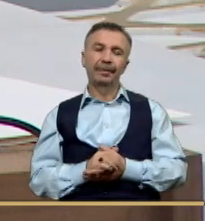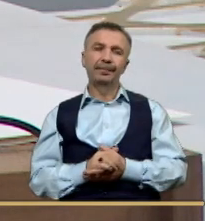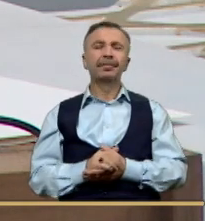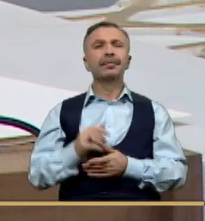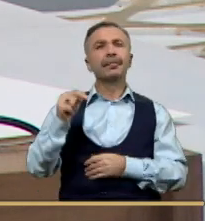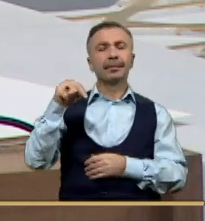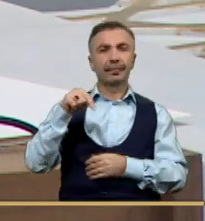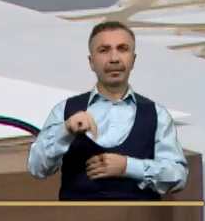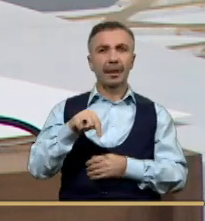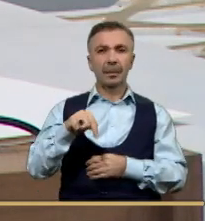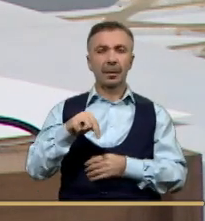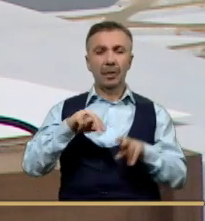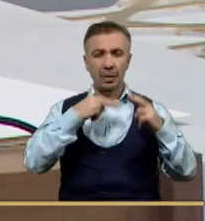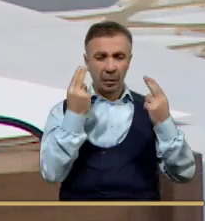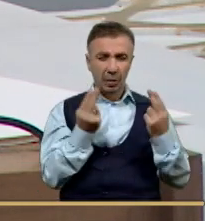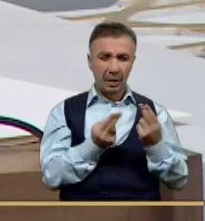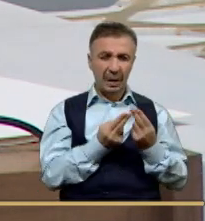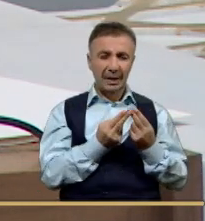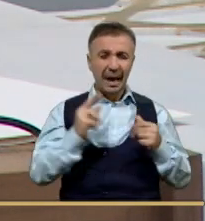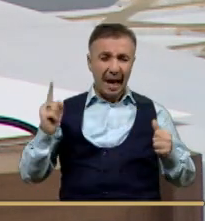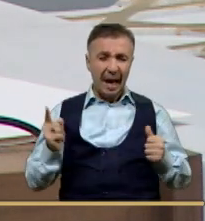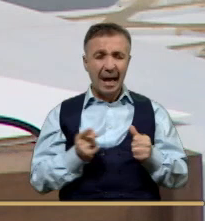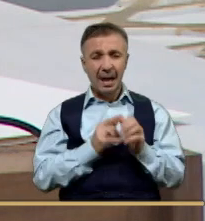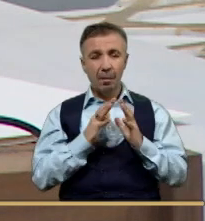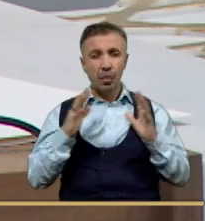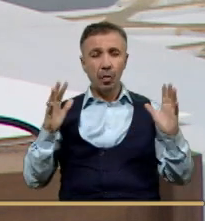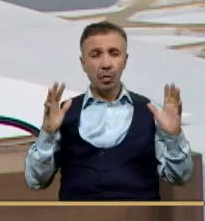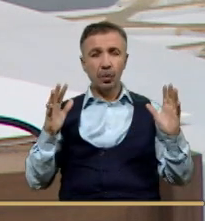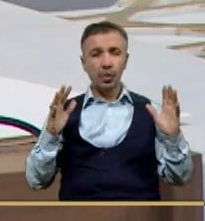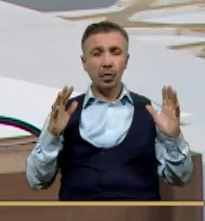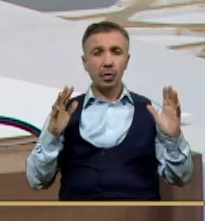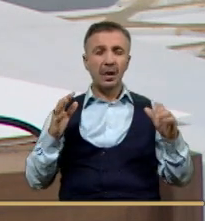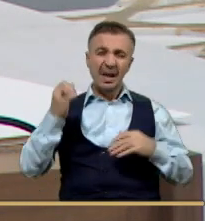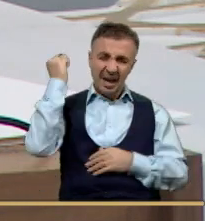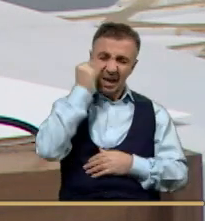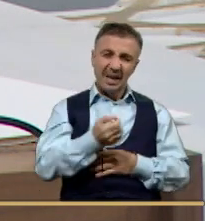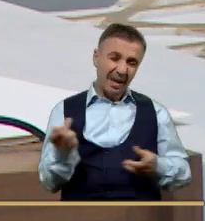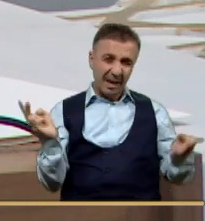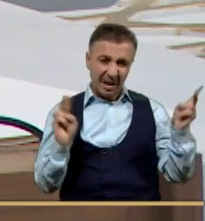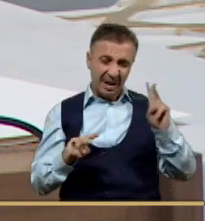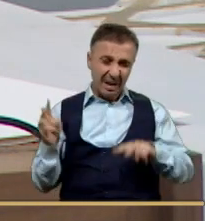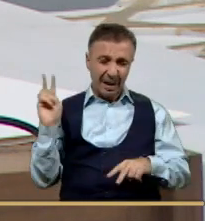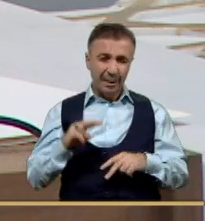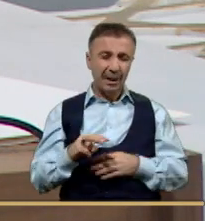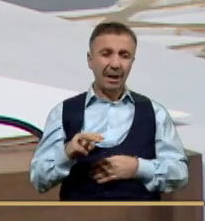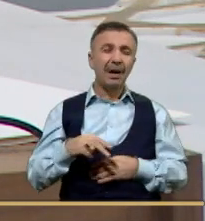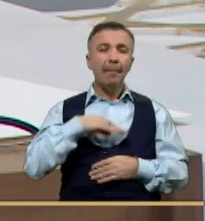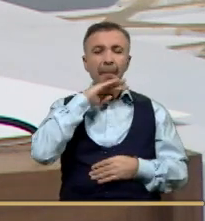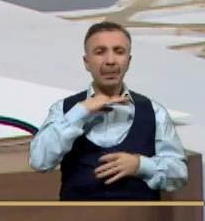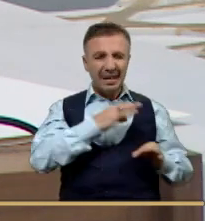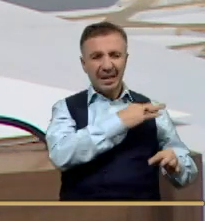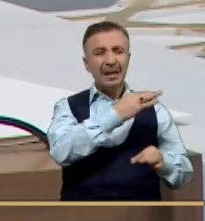Bugün dünyanın en büyük cinayetlerini Batılılar işlemiştir. Hala da işlemeye